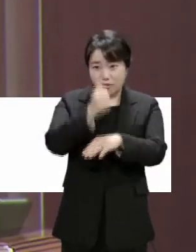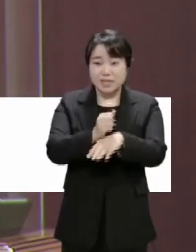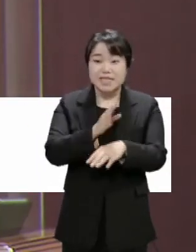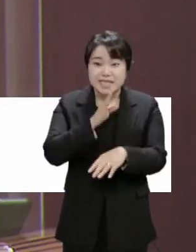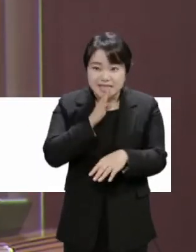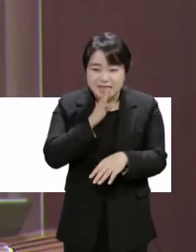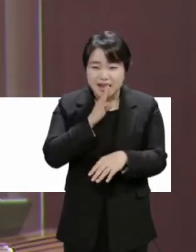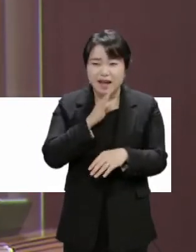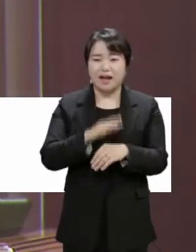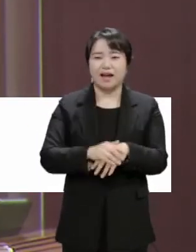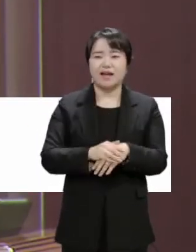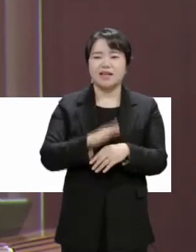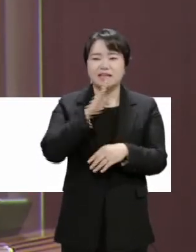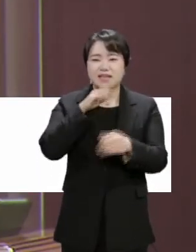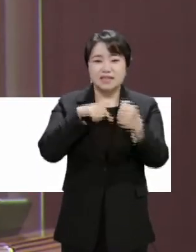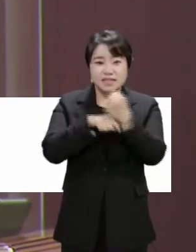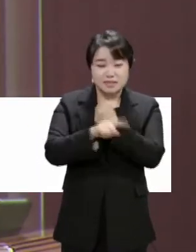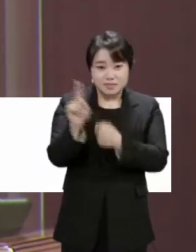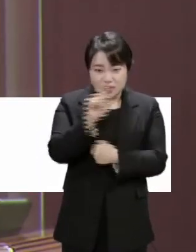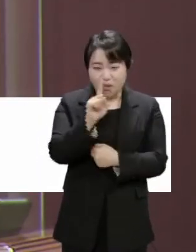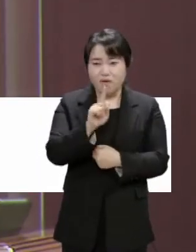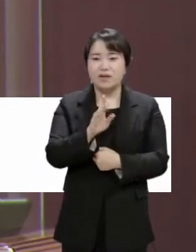속에는 정말 참